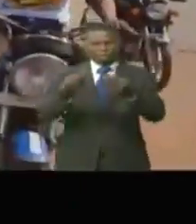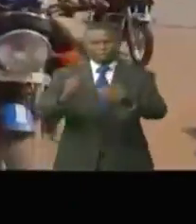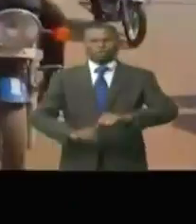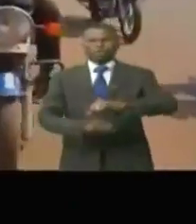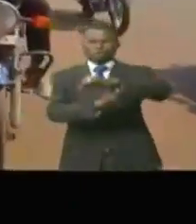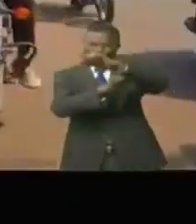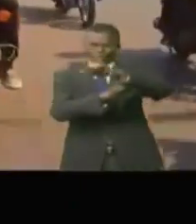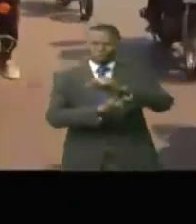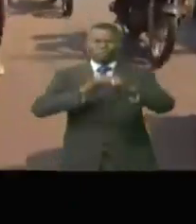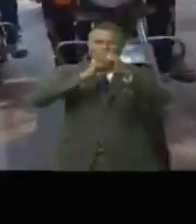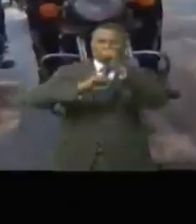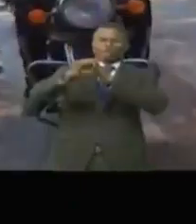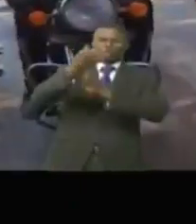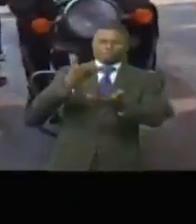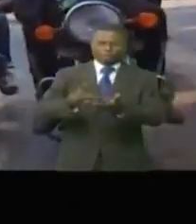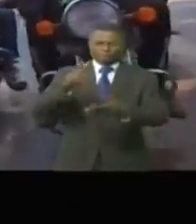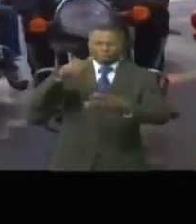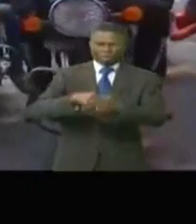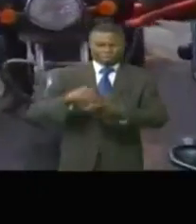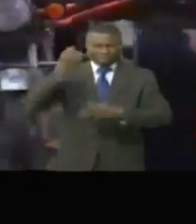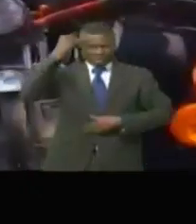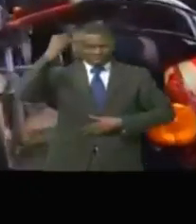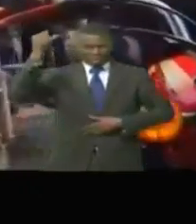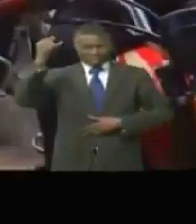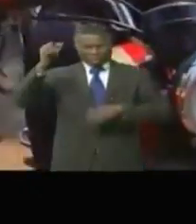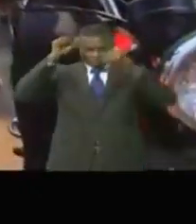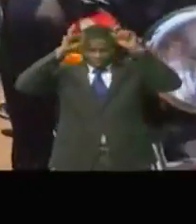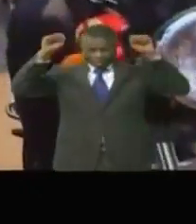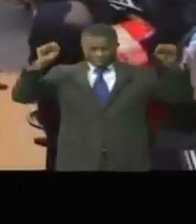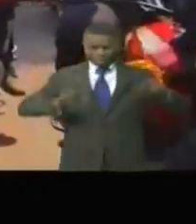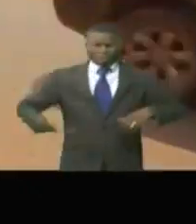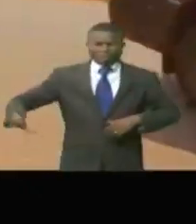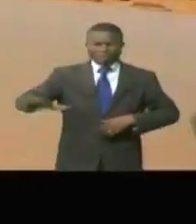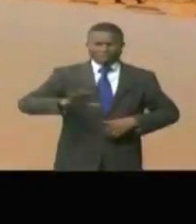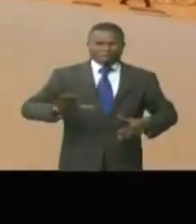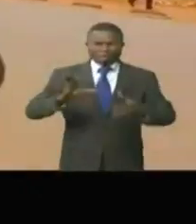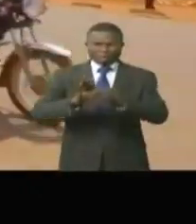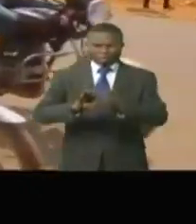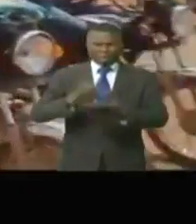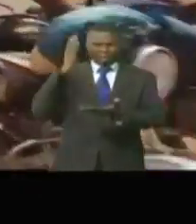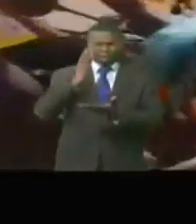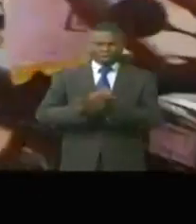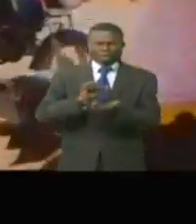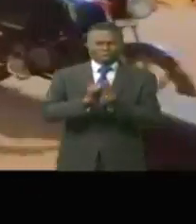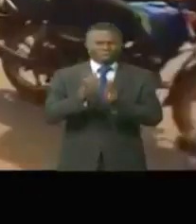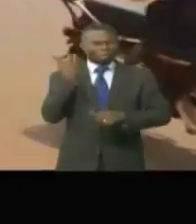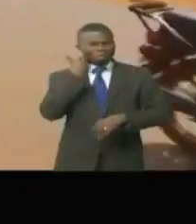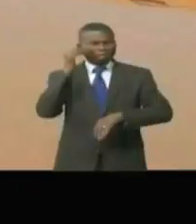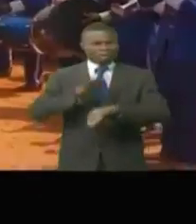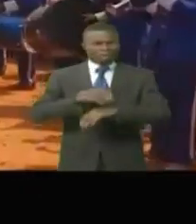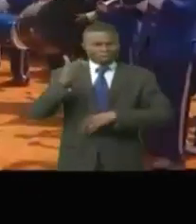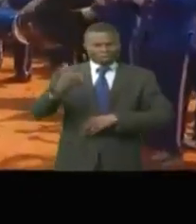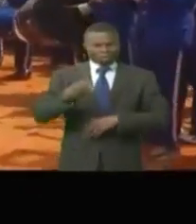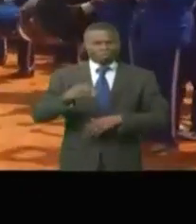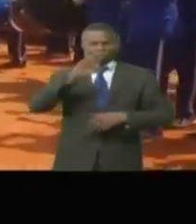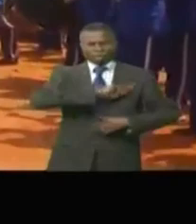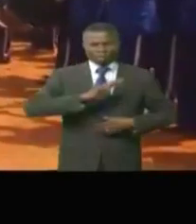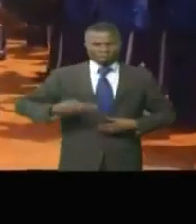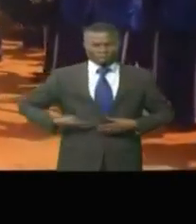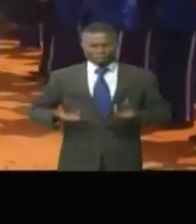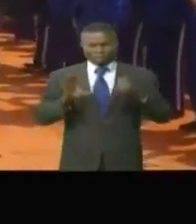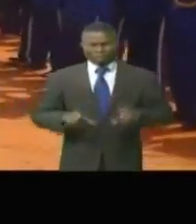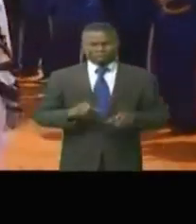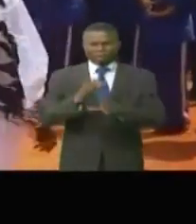à cette campagne à travers l'initiative présidentielle des États-Unis de lutter contre le paludisme, l'RDC reçoit